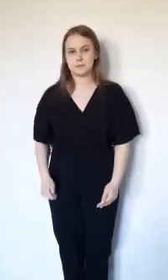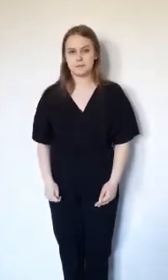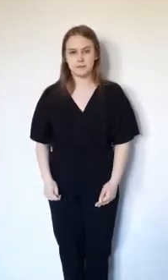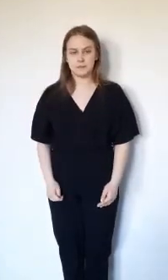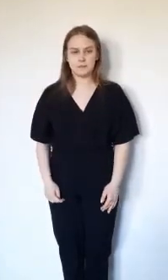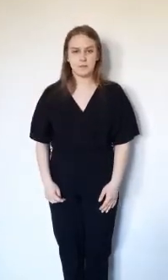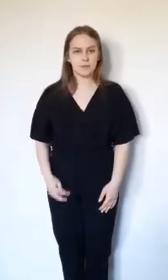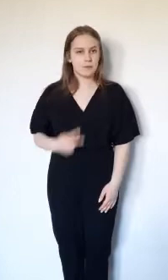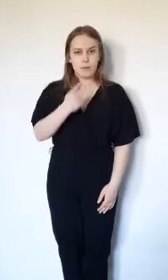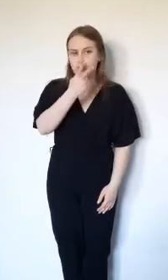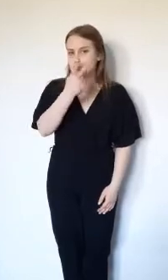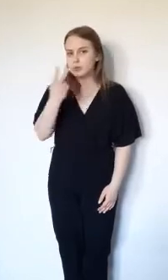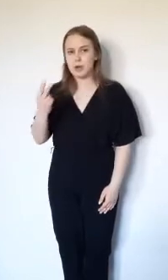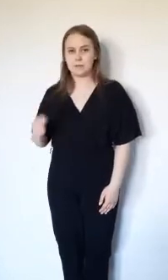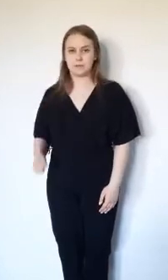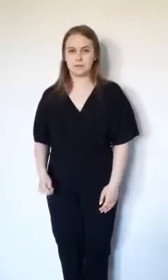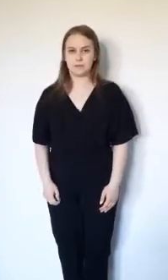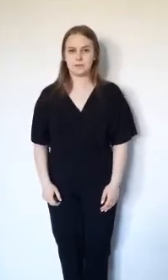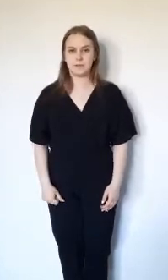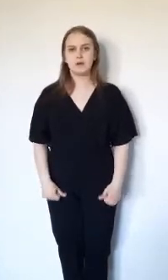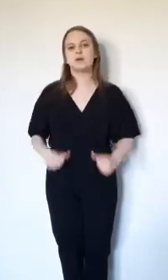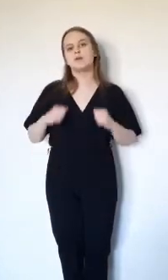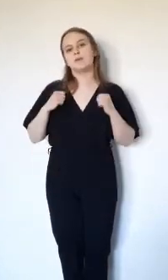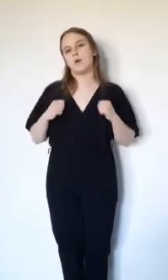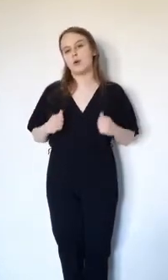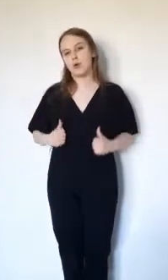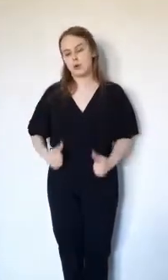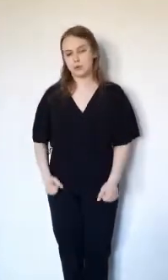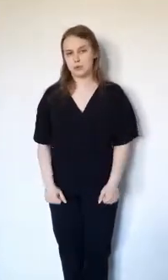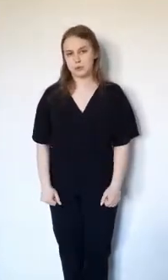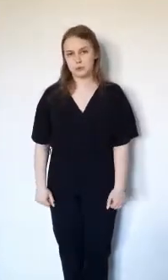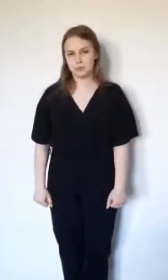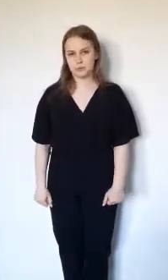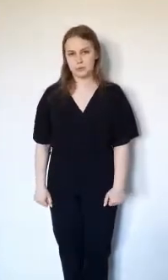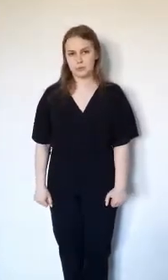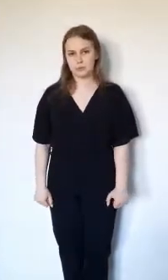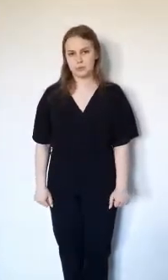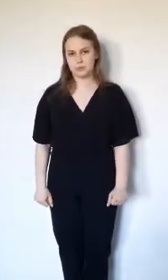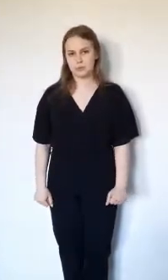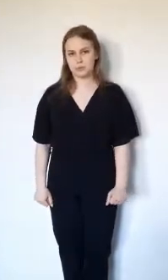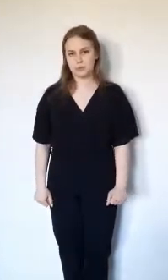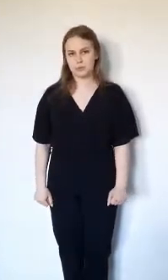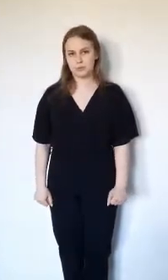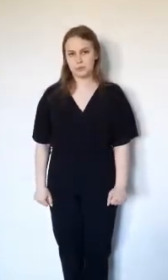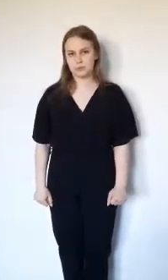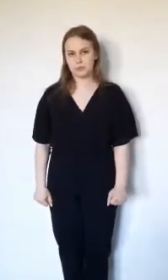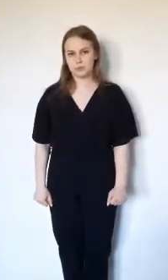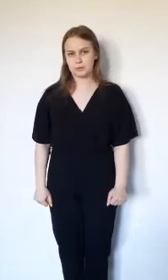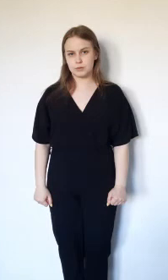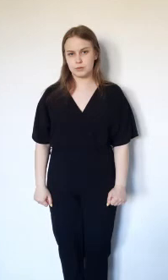wiem. Poszukam spokoju.